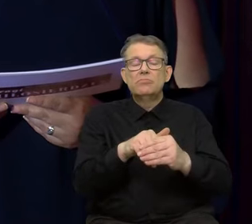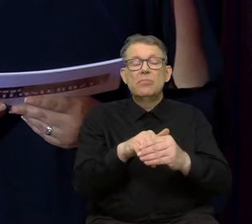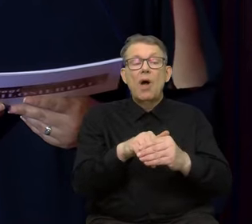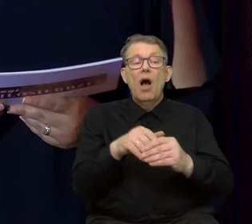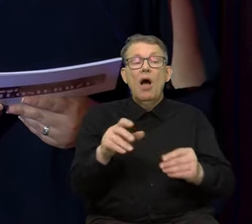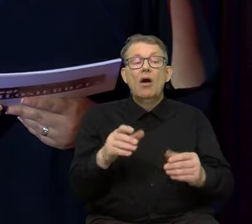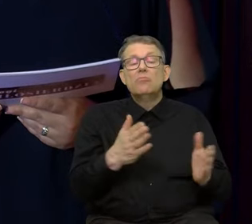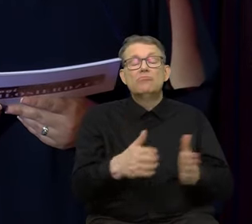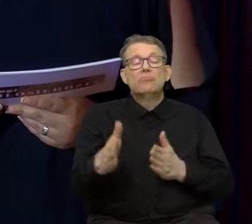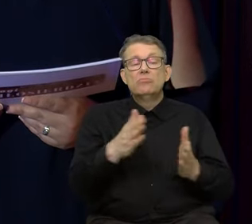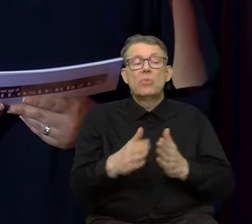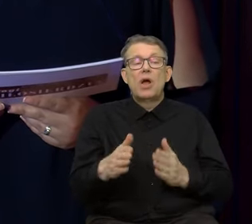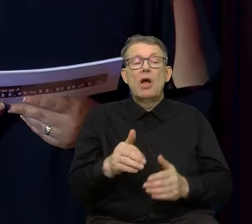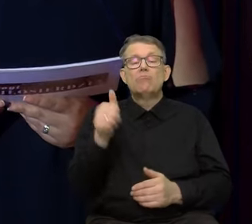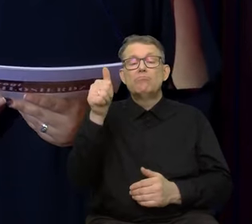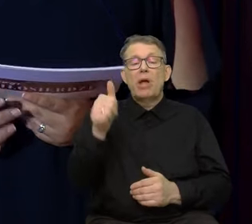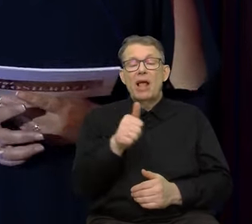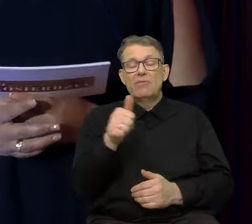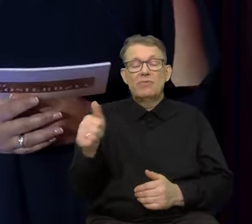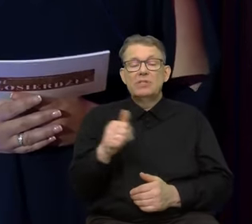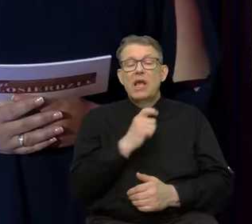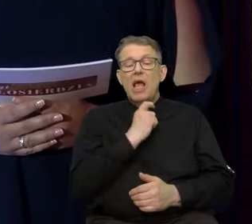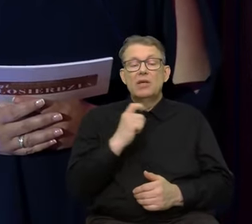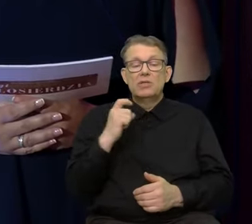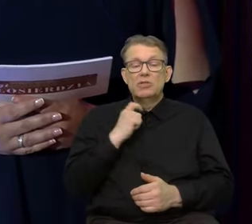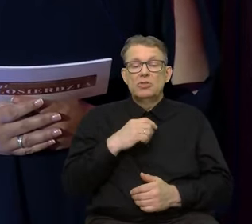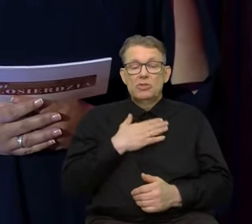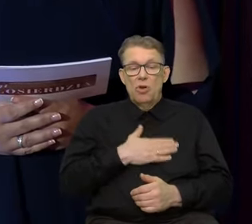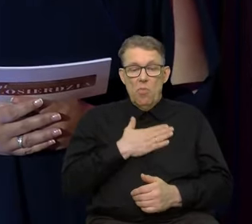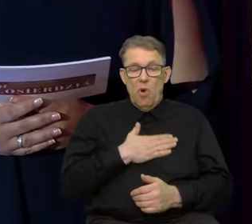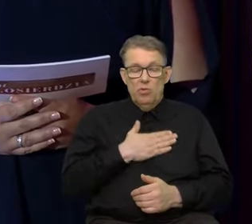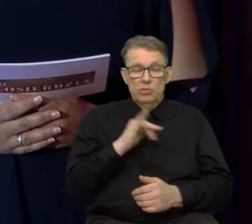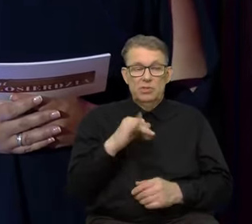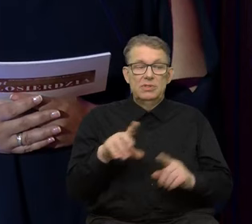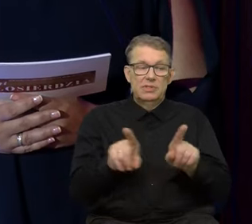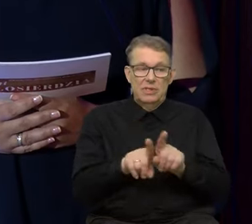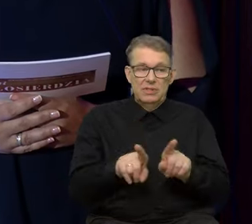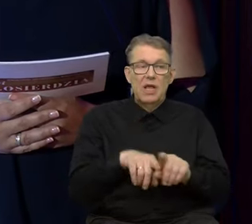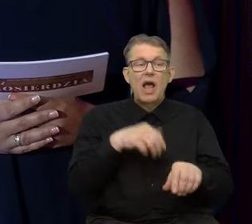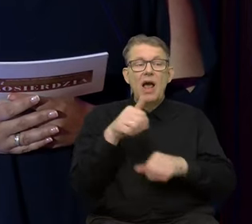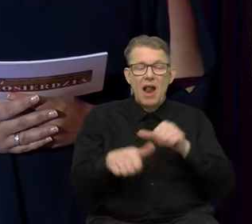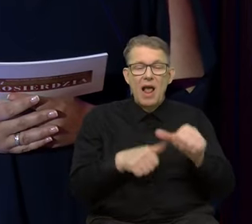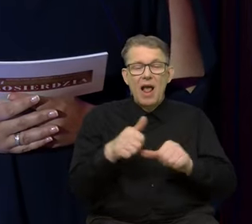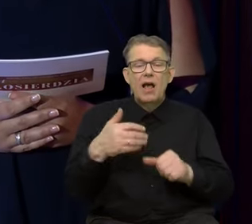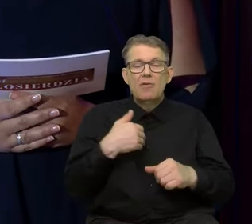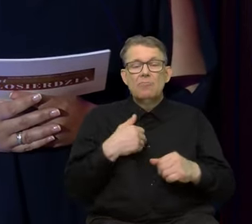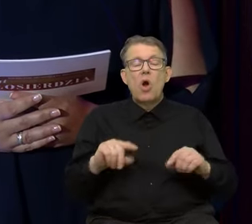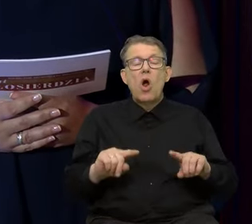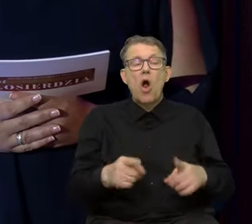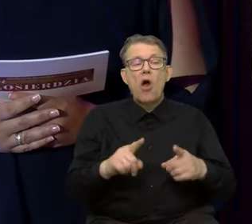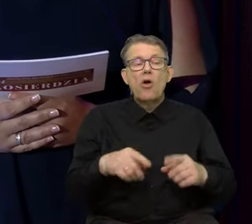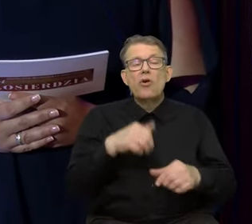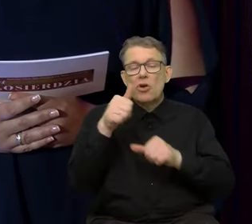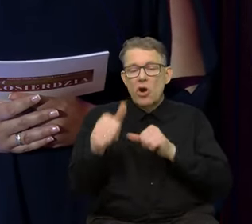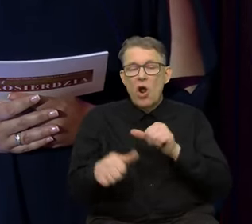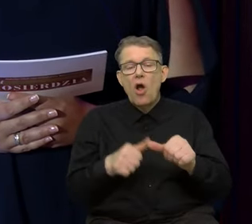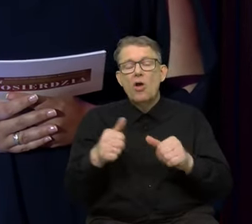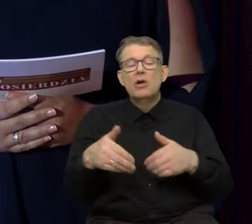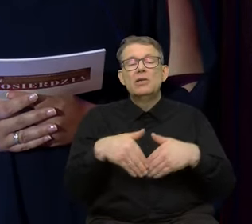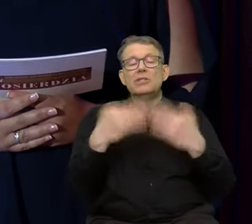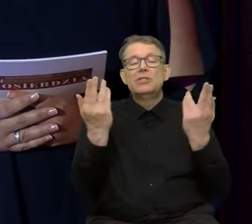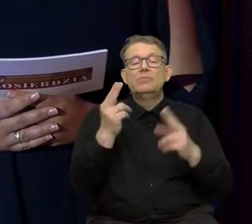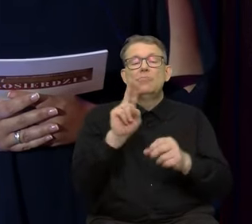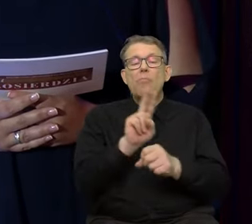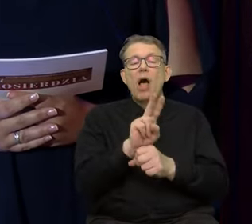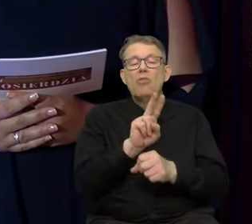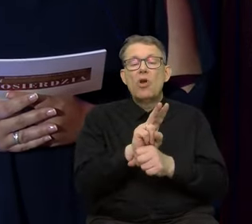do beatyfikacji księdza Michała Sopoćki, a także przez lata w organizację dorocznych dni